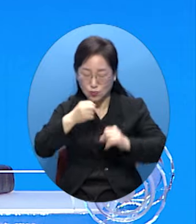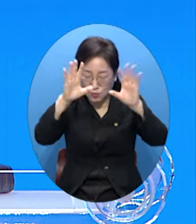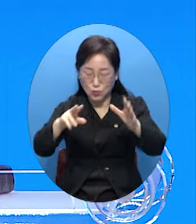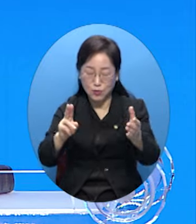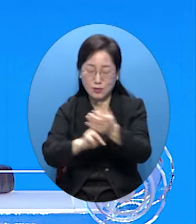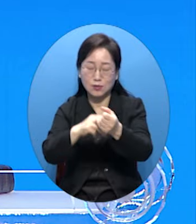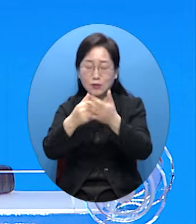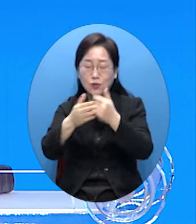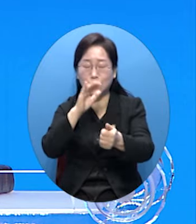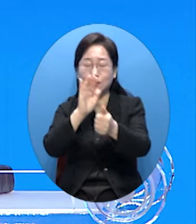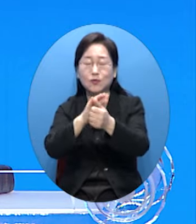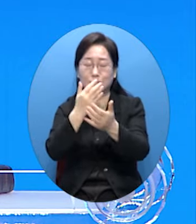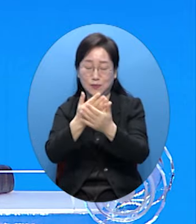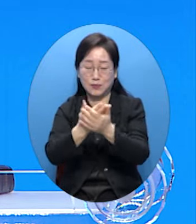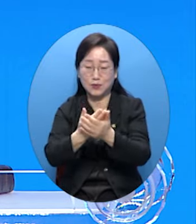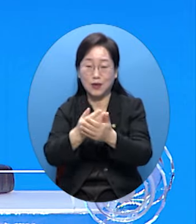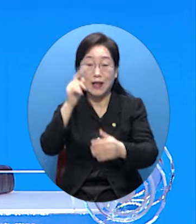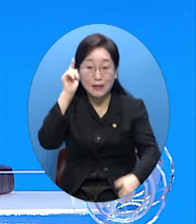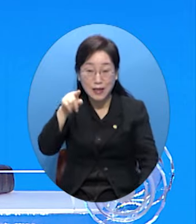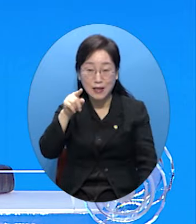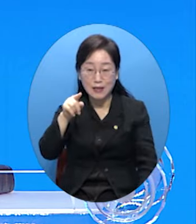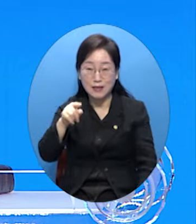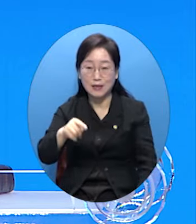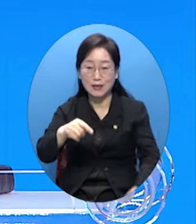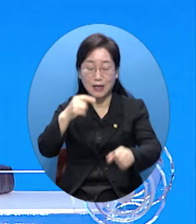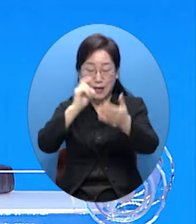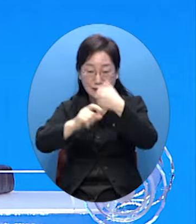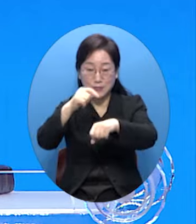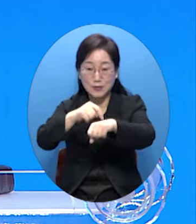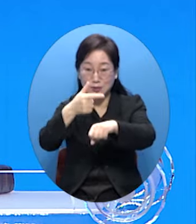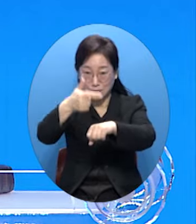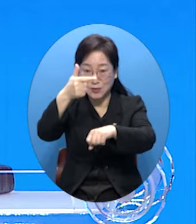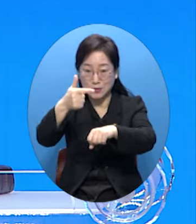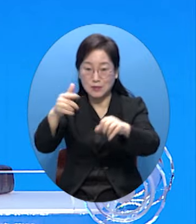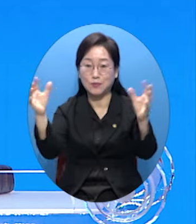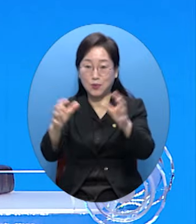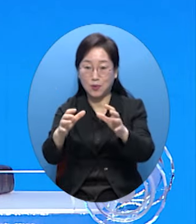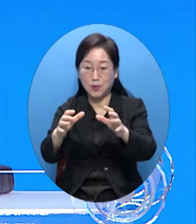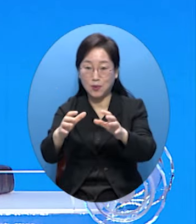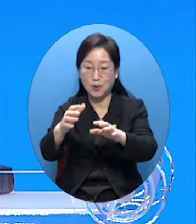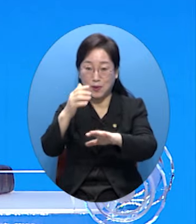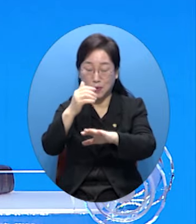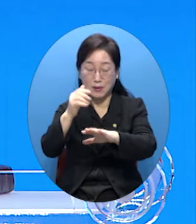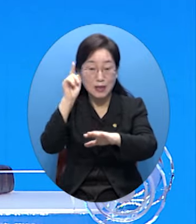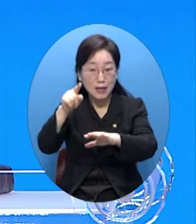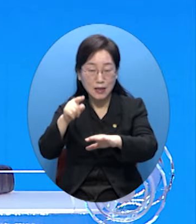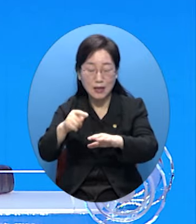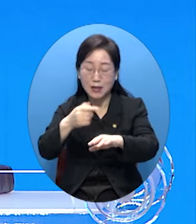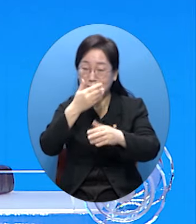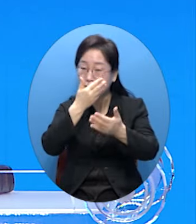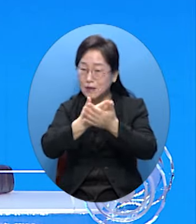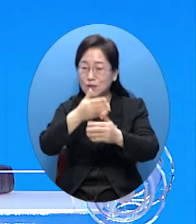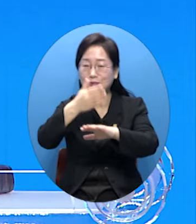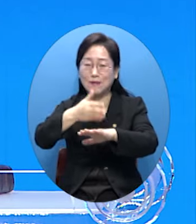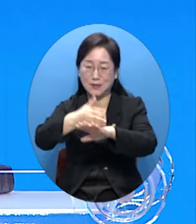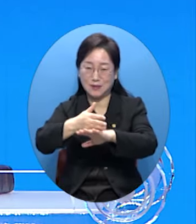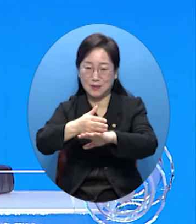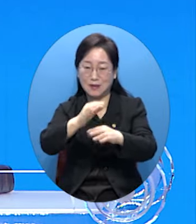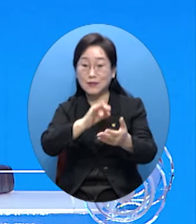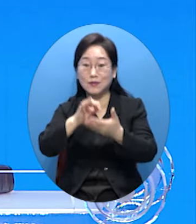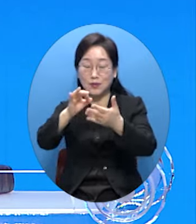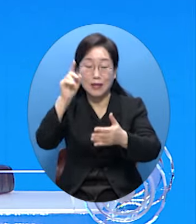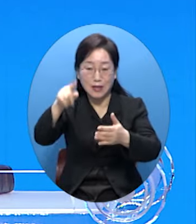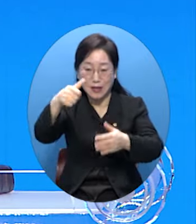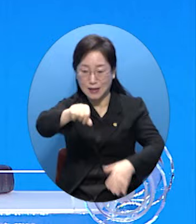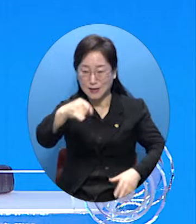함께 기대드리고 내일은 우리가 6시에 모여서 함께 드리고 마지막 날 주 앞에 감사함을 드리는데요. 내일은 자녀들까지